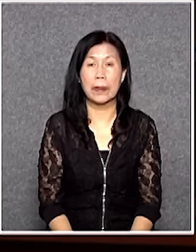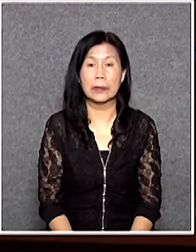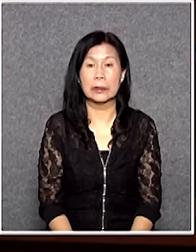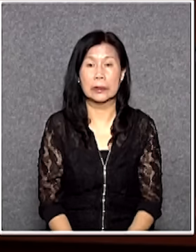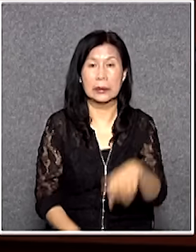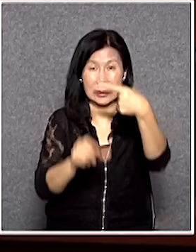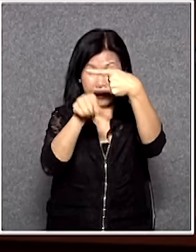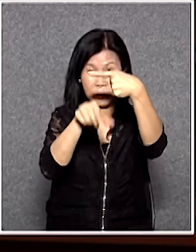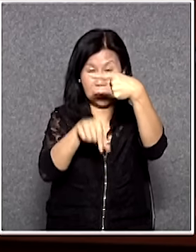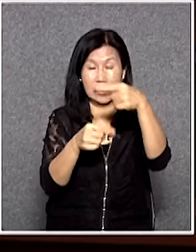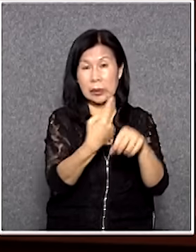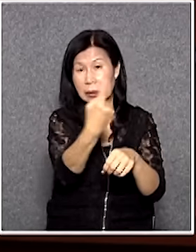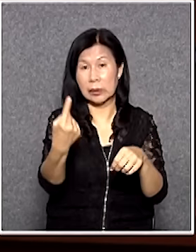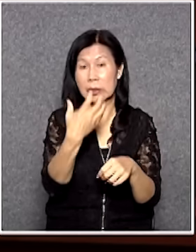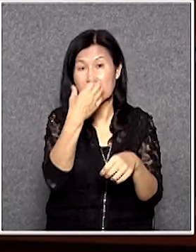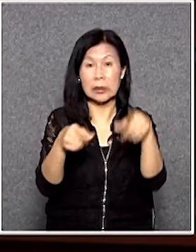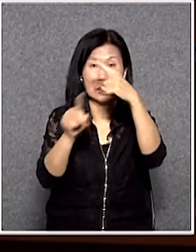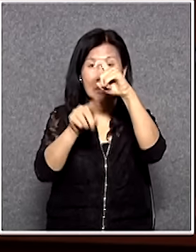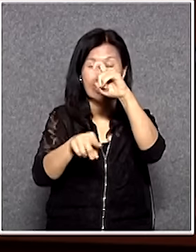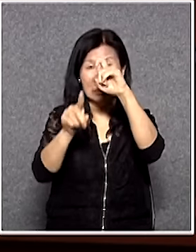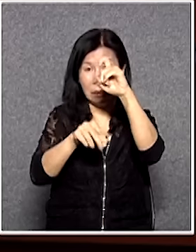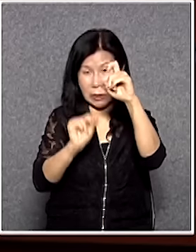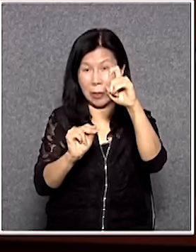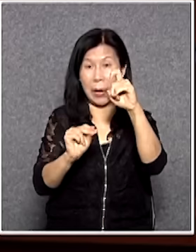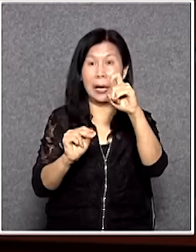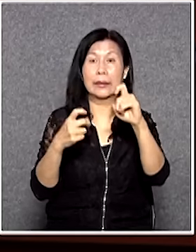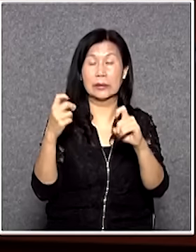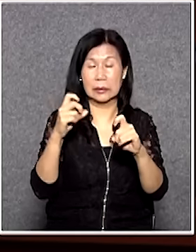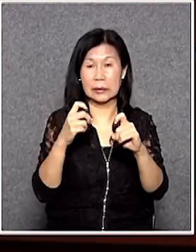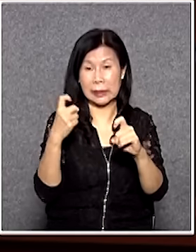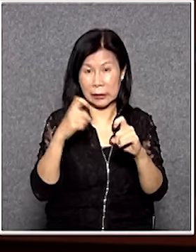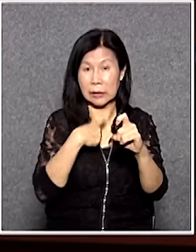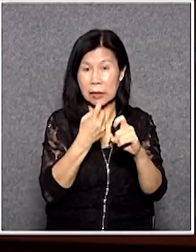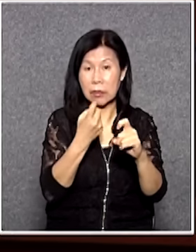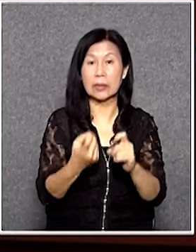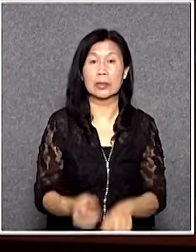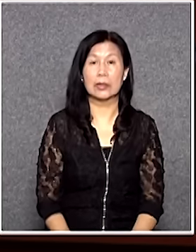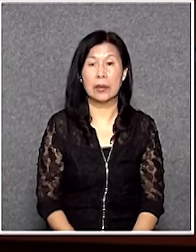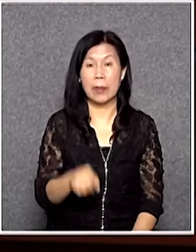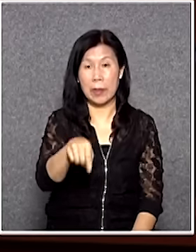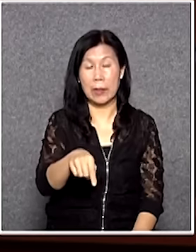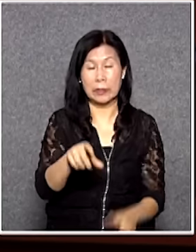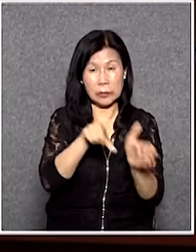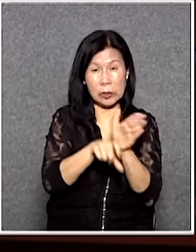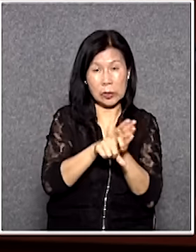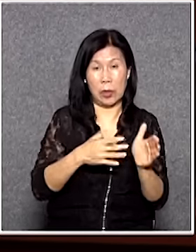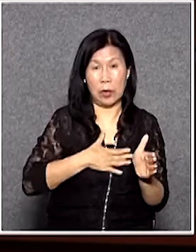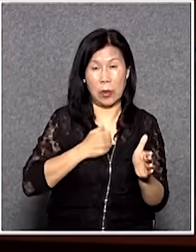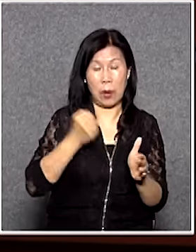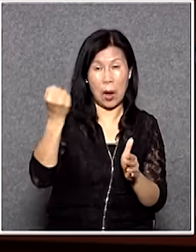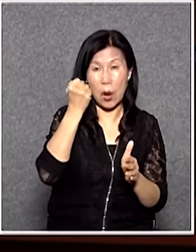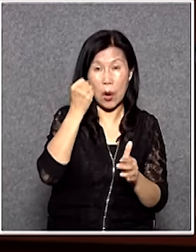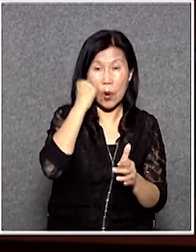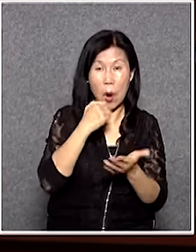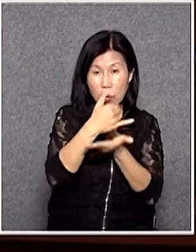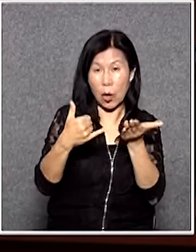月份呢每人要蚀9709元，是吧？因此一个 为这个储蓄退休金为目标的计划